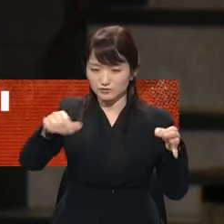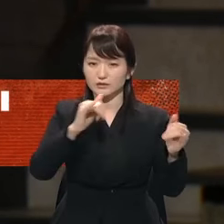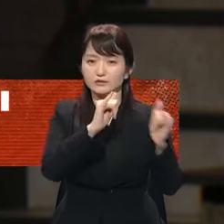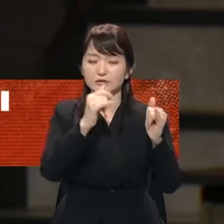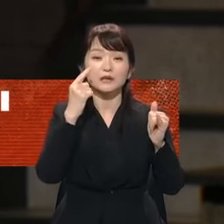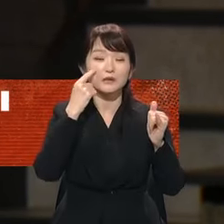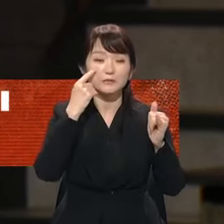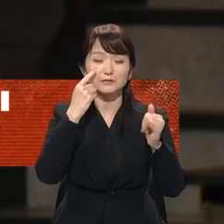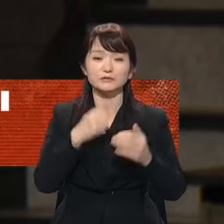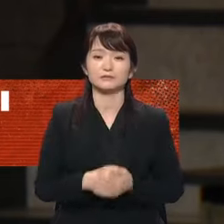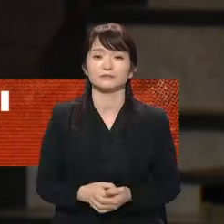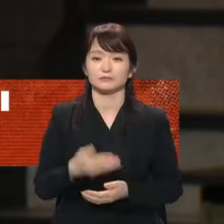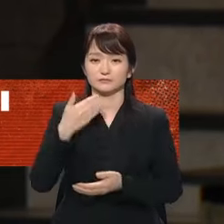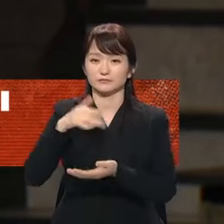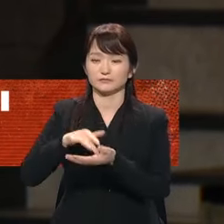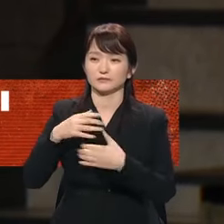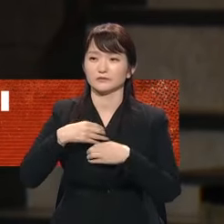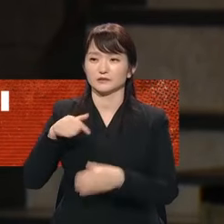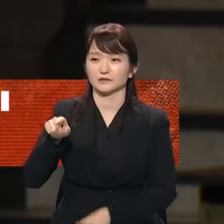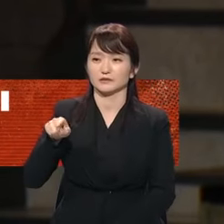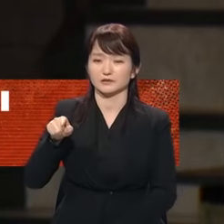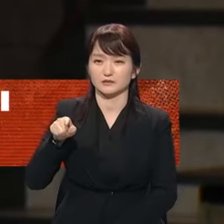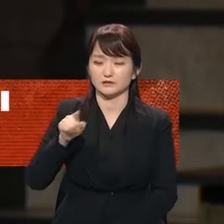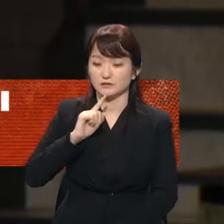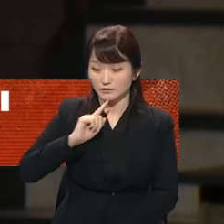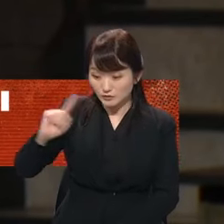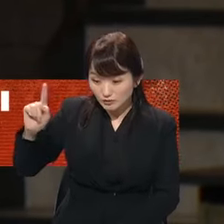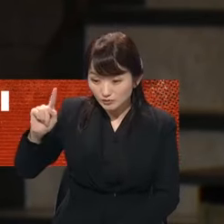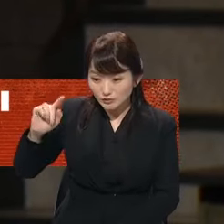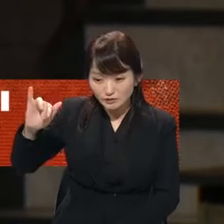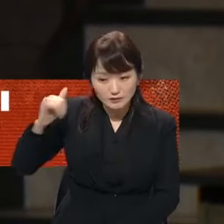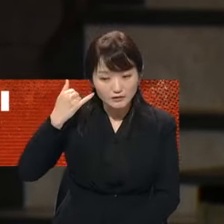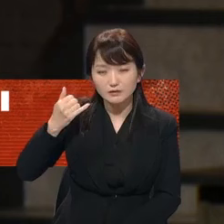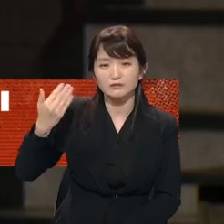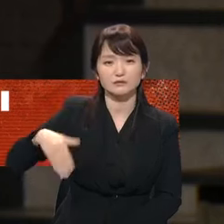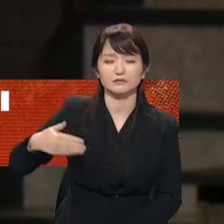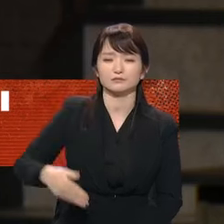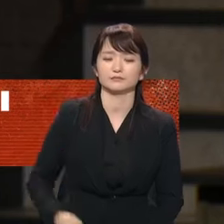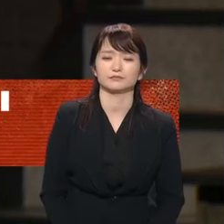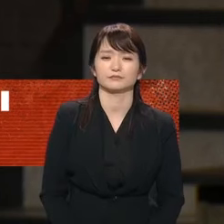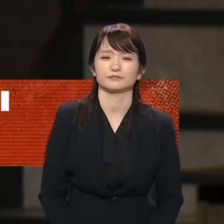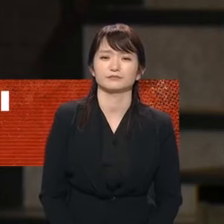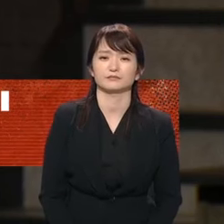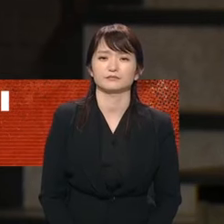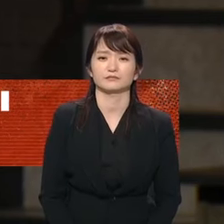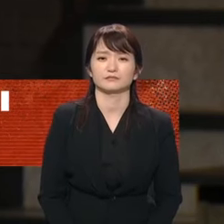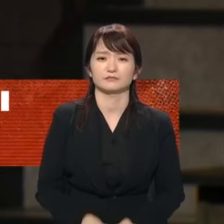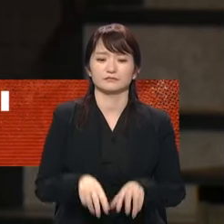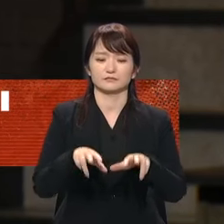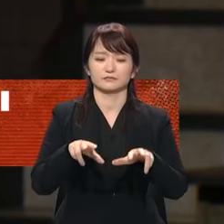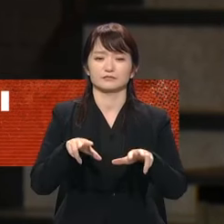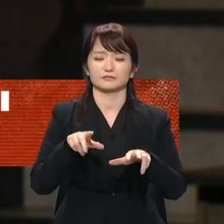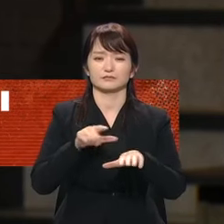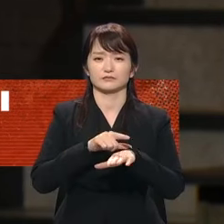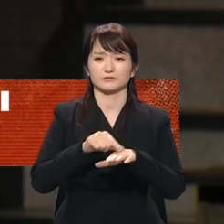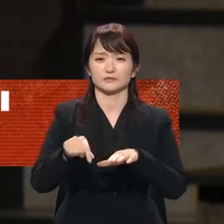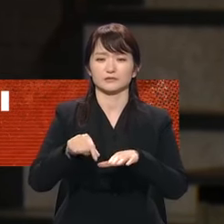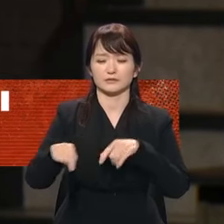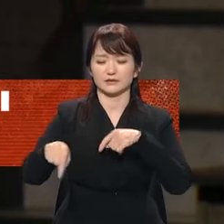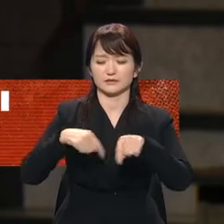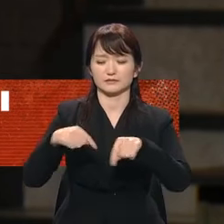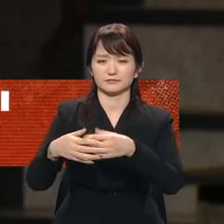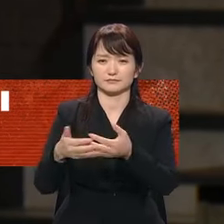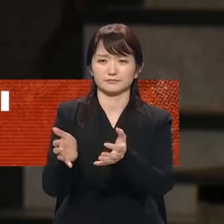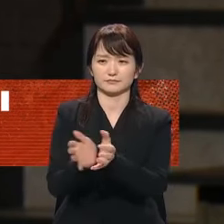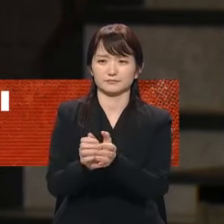식약처 신고와 관련된 곳은 아직 연락이 오지 않는 그런 상황이라고 합니다. 그래서 지금 해당 그 지방 그 자치단체에서는